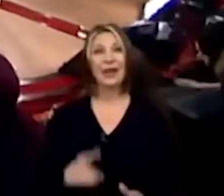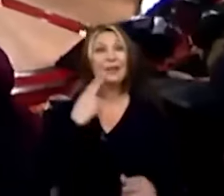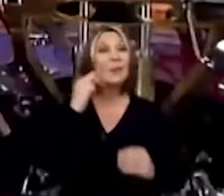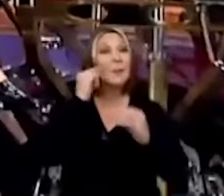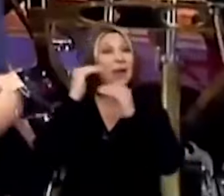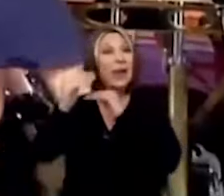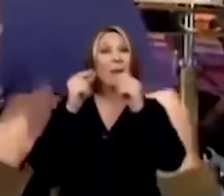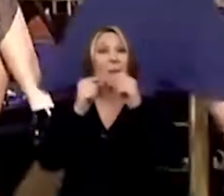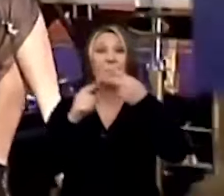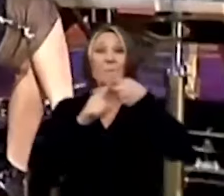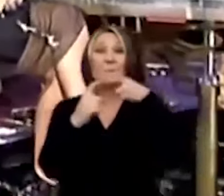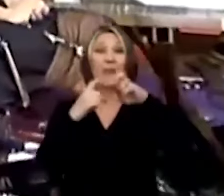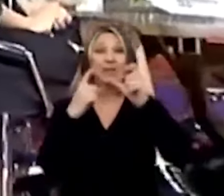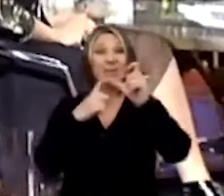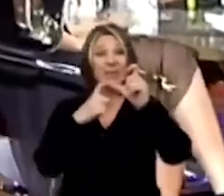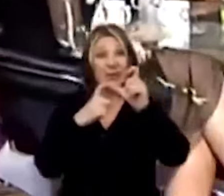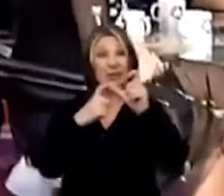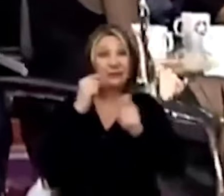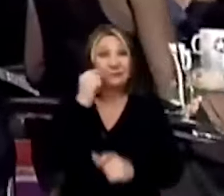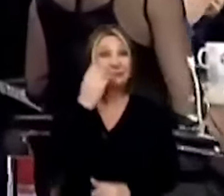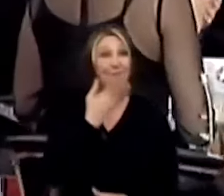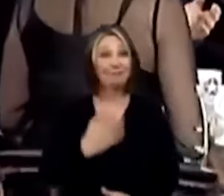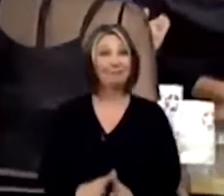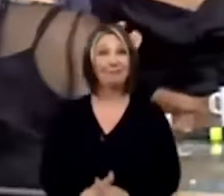Hanımlar beyler, Barış Ardur.